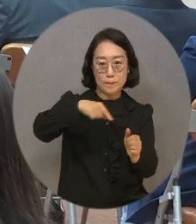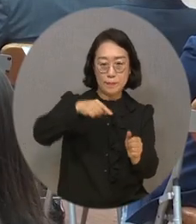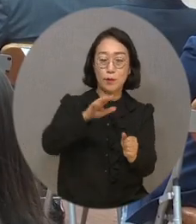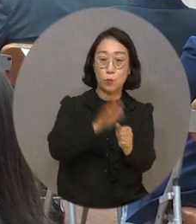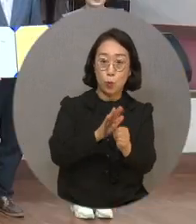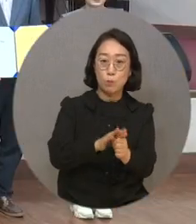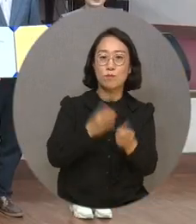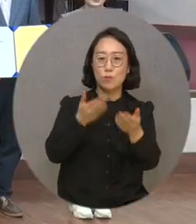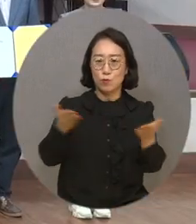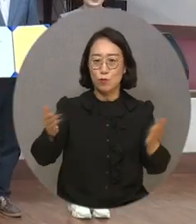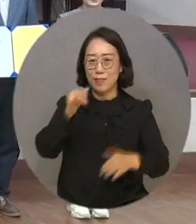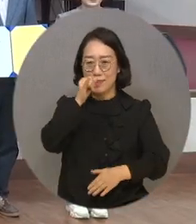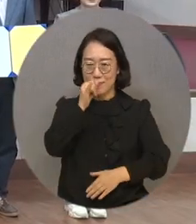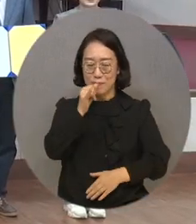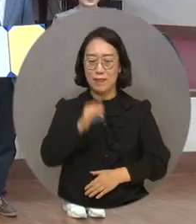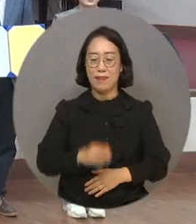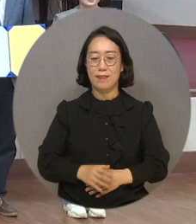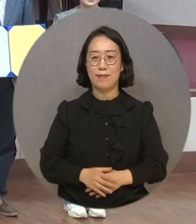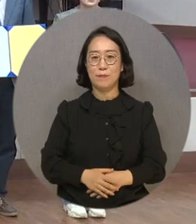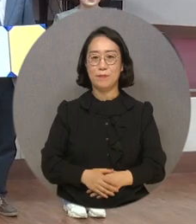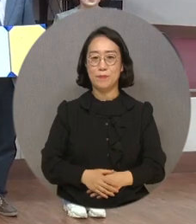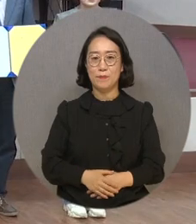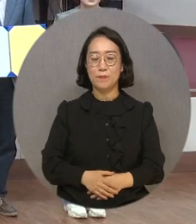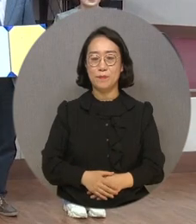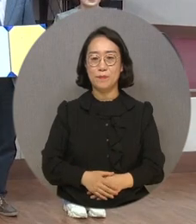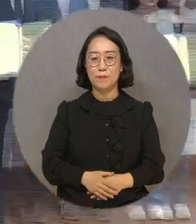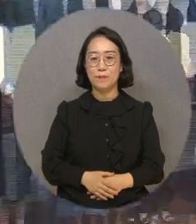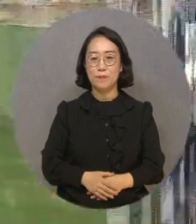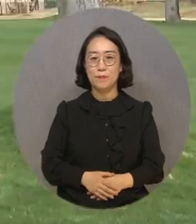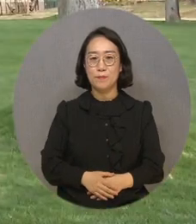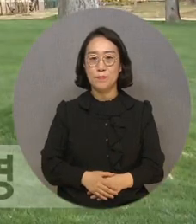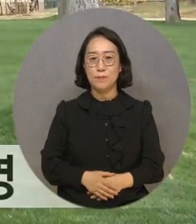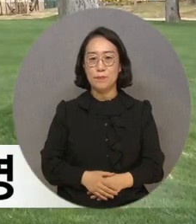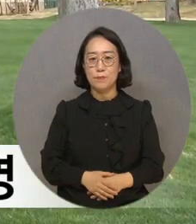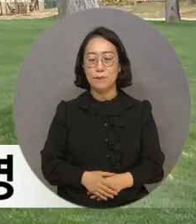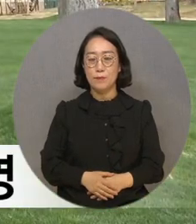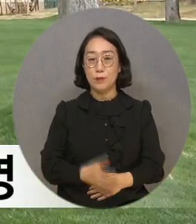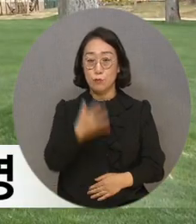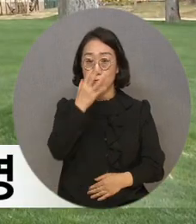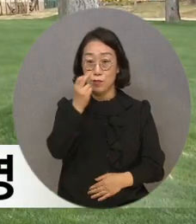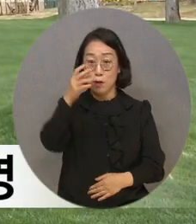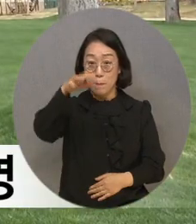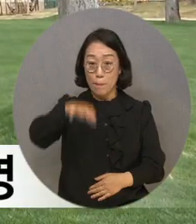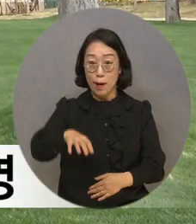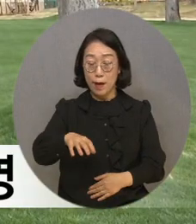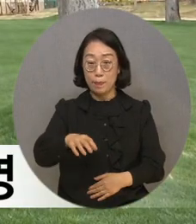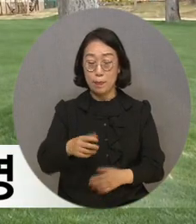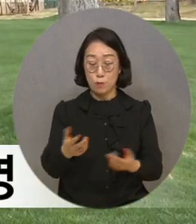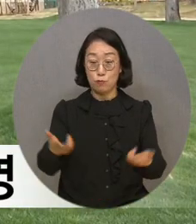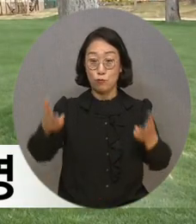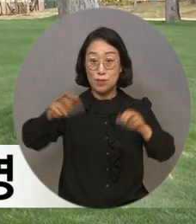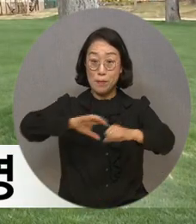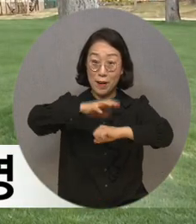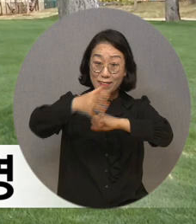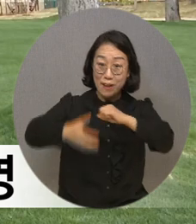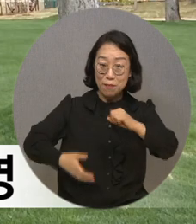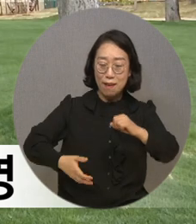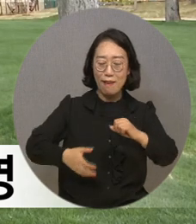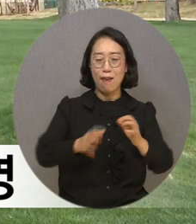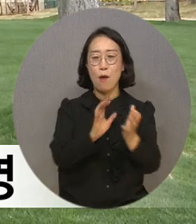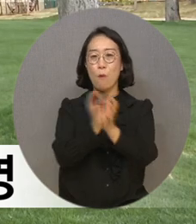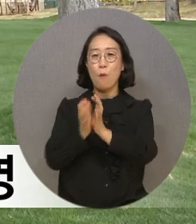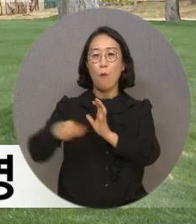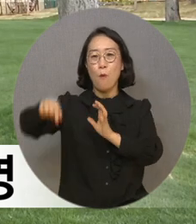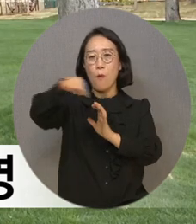있습니다. 복지TV 뉴스 정은현입니다. 순천만 국제정원 박람회장 안에 꽃과 정원에